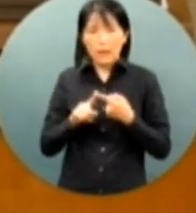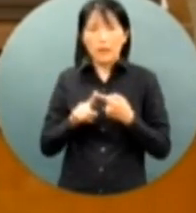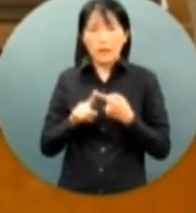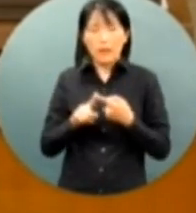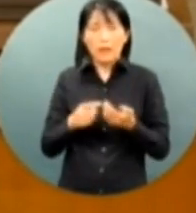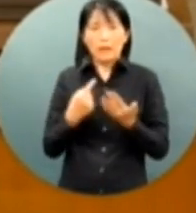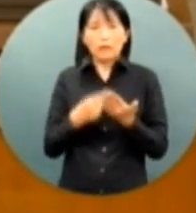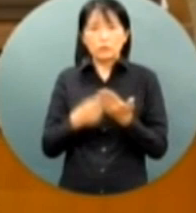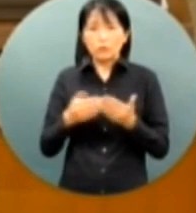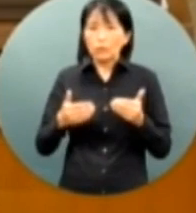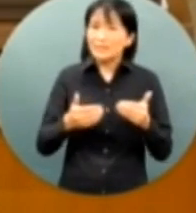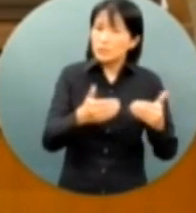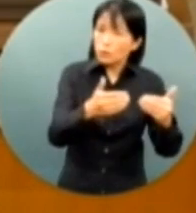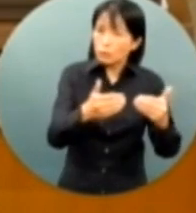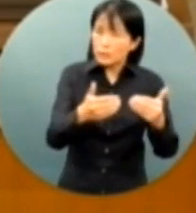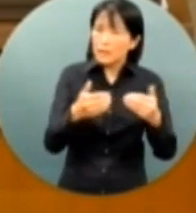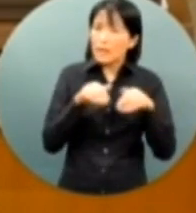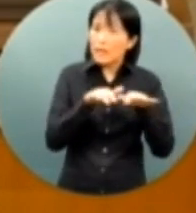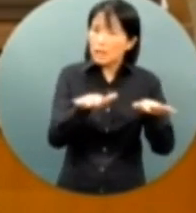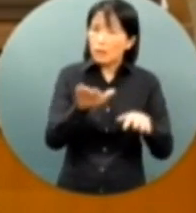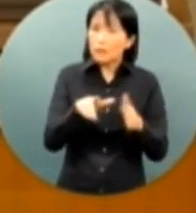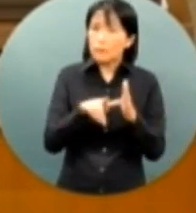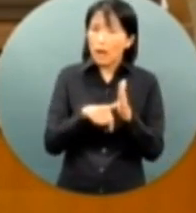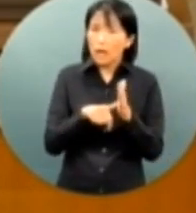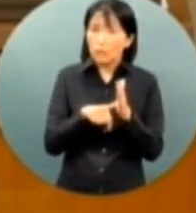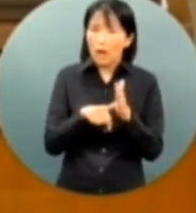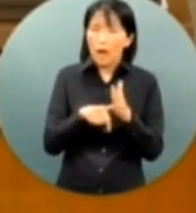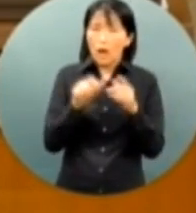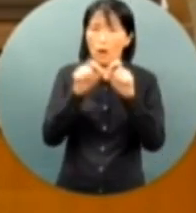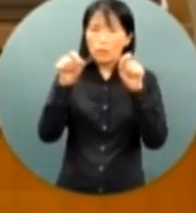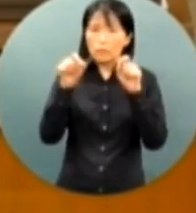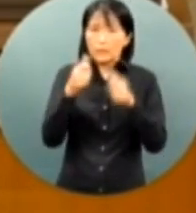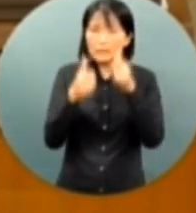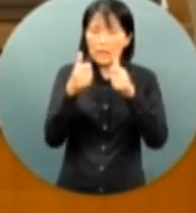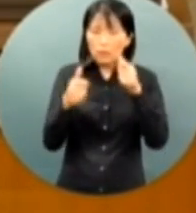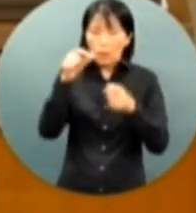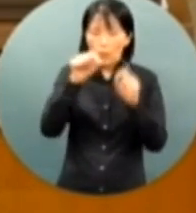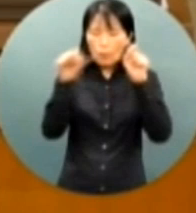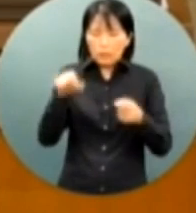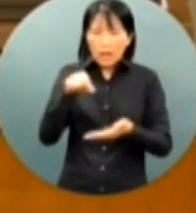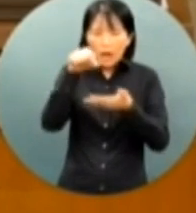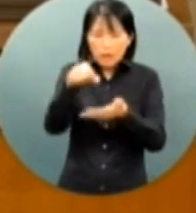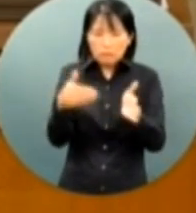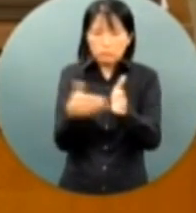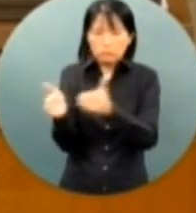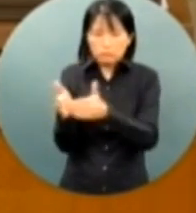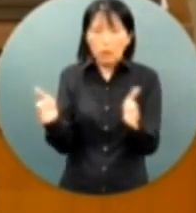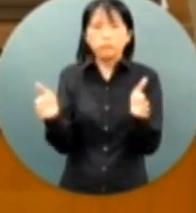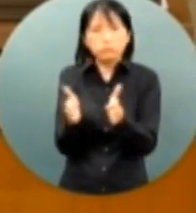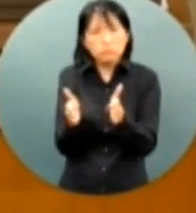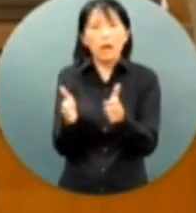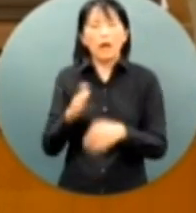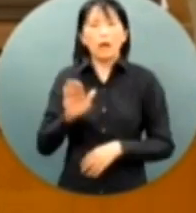学習の進捗に影響があるような場合につきましては、出題範囲の変更なども必要になる場合もあろうかというふうに思います